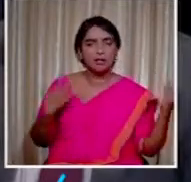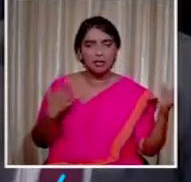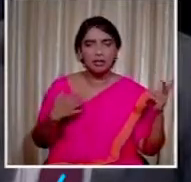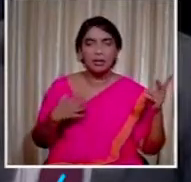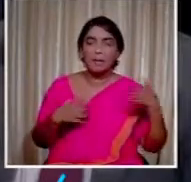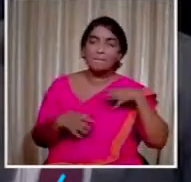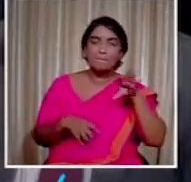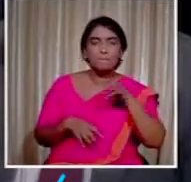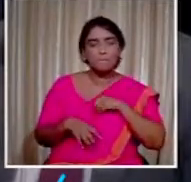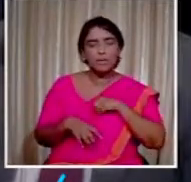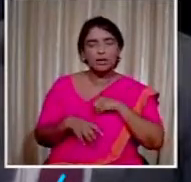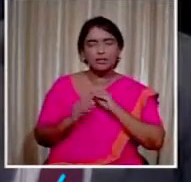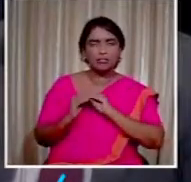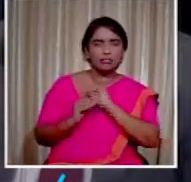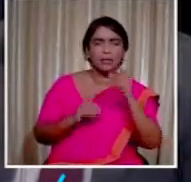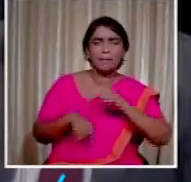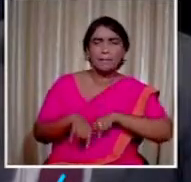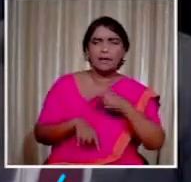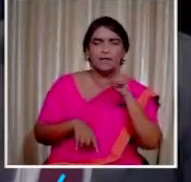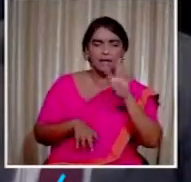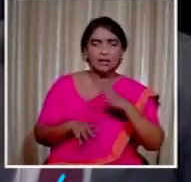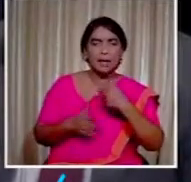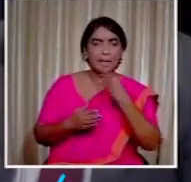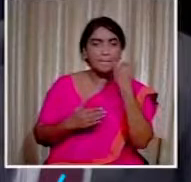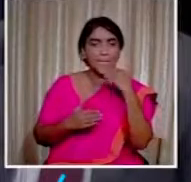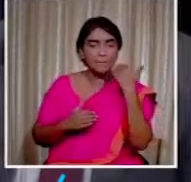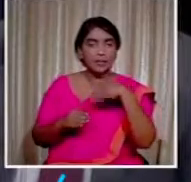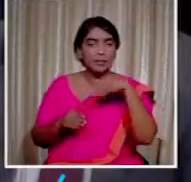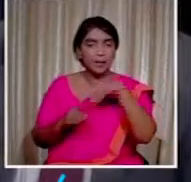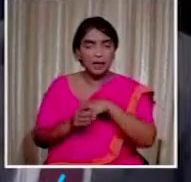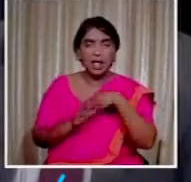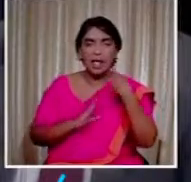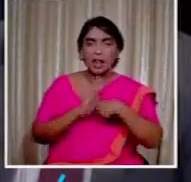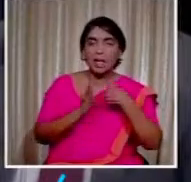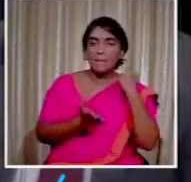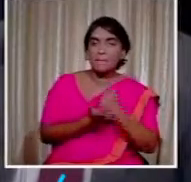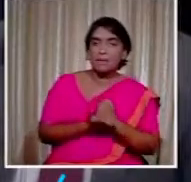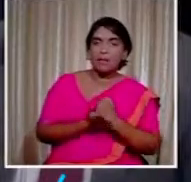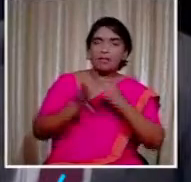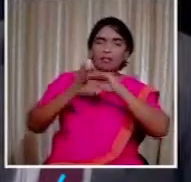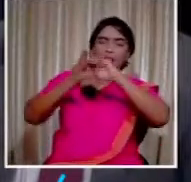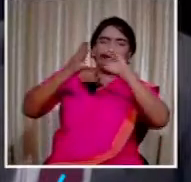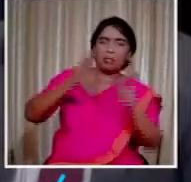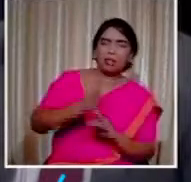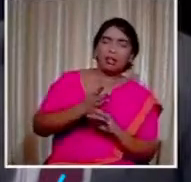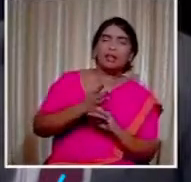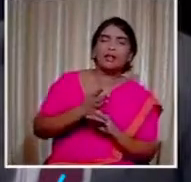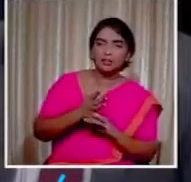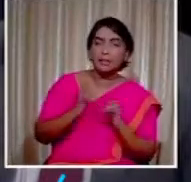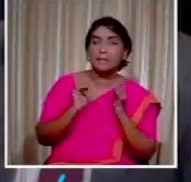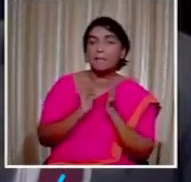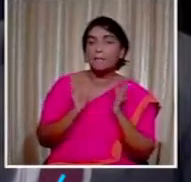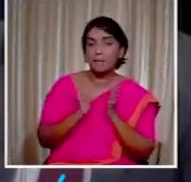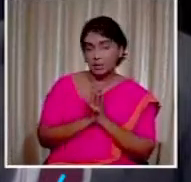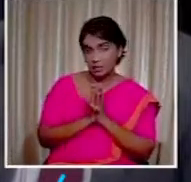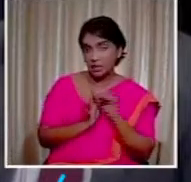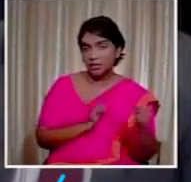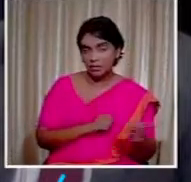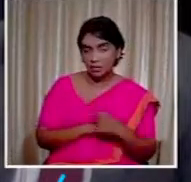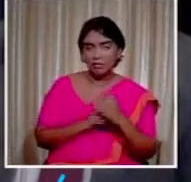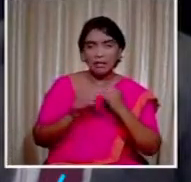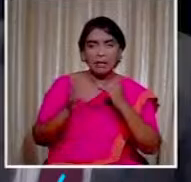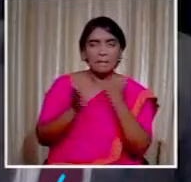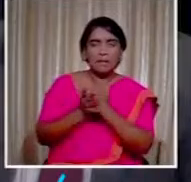පිළි අරගෙන පැය 24ක් යනකොට මහජන බැංකුව සහ ලංකා බැංකුව ශ්‍රේණිගත කිරීම වලින් තවත් පහත හෙළුවා බ්‍රහස්පතින්දා දවසේ ඒ පහල